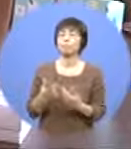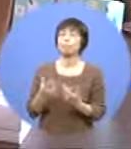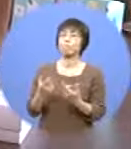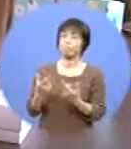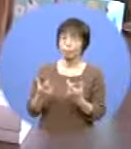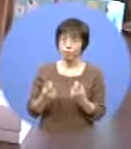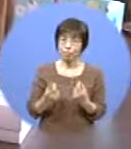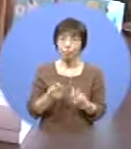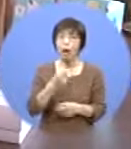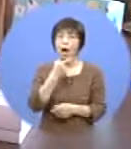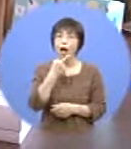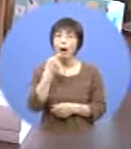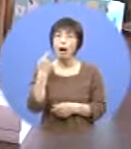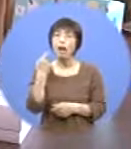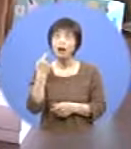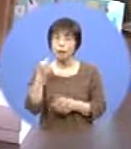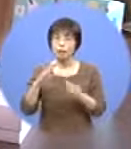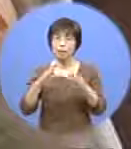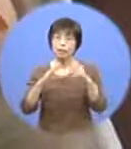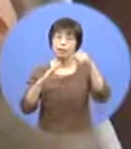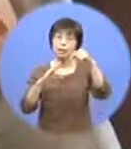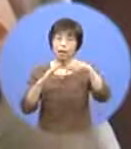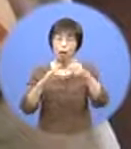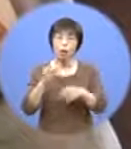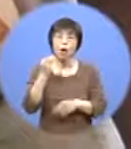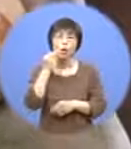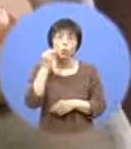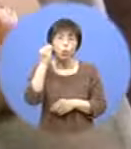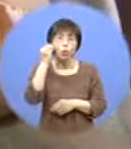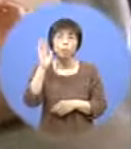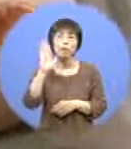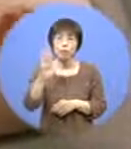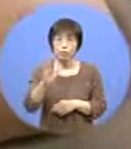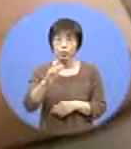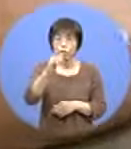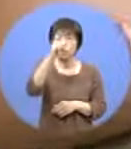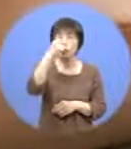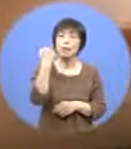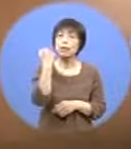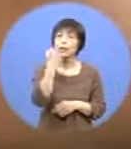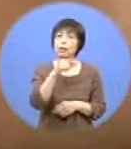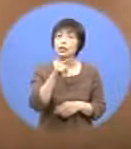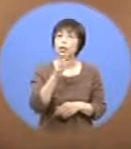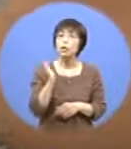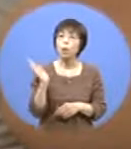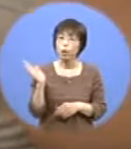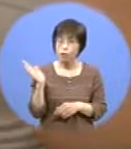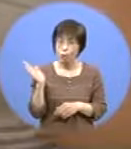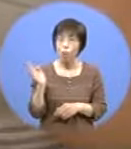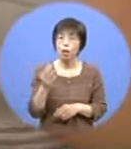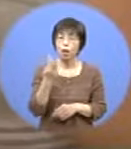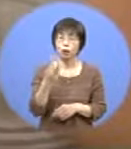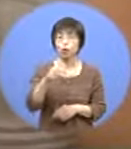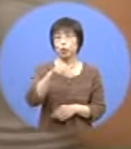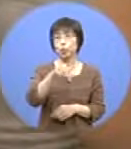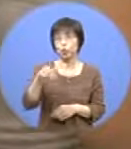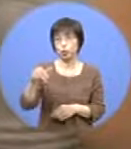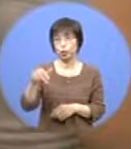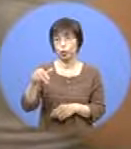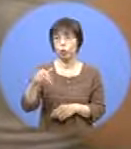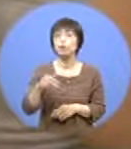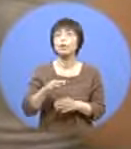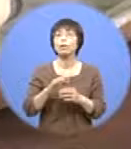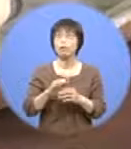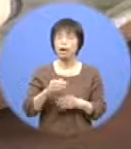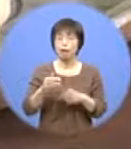赤い鳥さんの方は中が、梅あんになっております、はい、でこちらの白い鳥さんの方が柚子あんで、色も違いますし、中